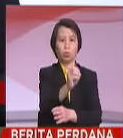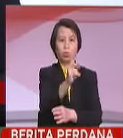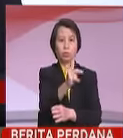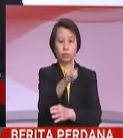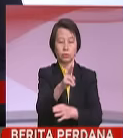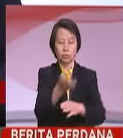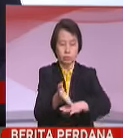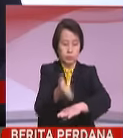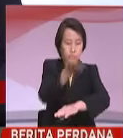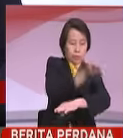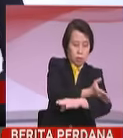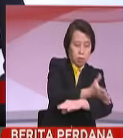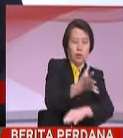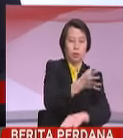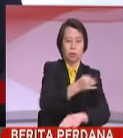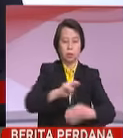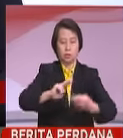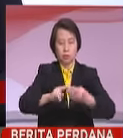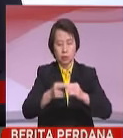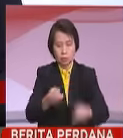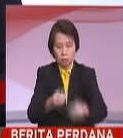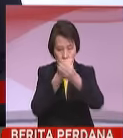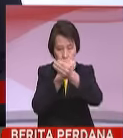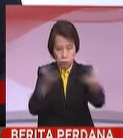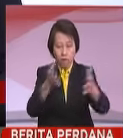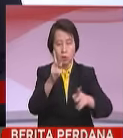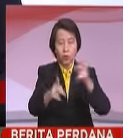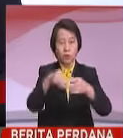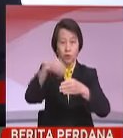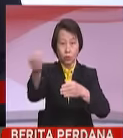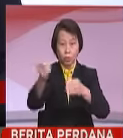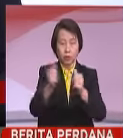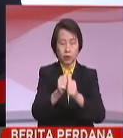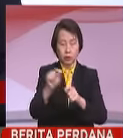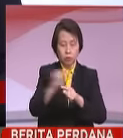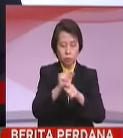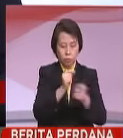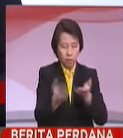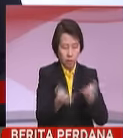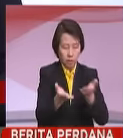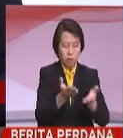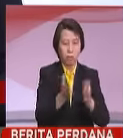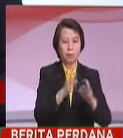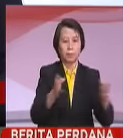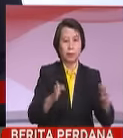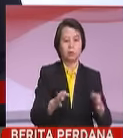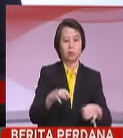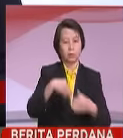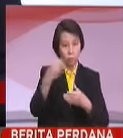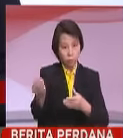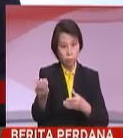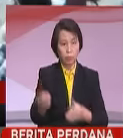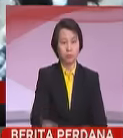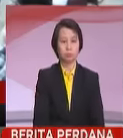dipertingkat selain membaiki penyaluran maklumat kepada warga asing dengan menggunakan khidmat penterjemah.